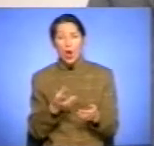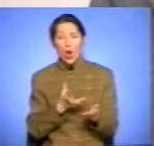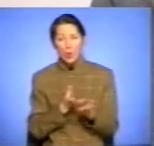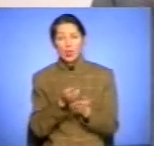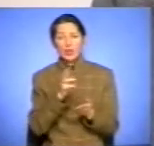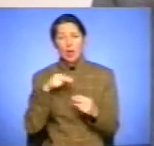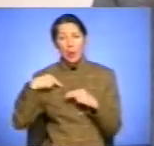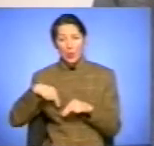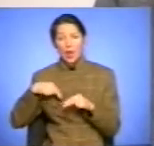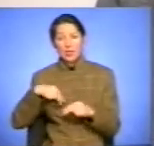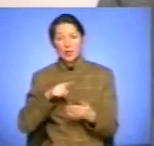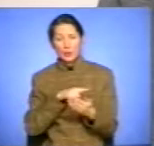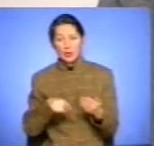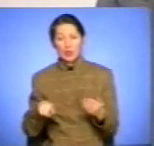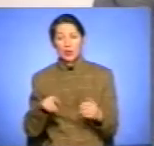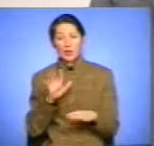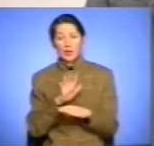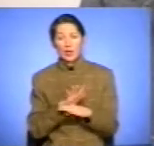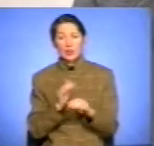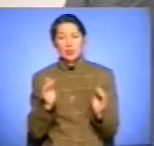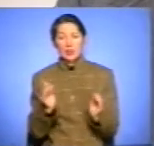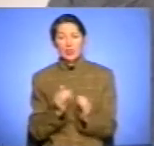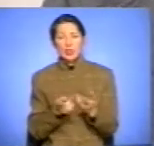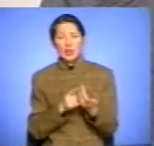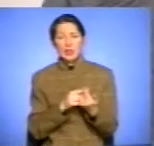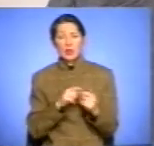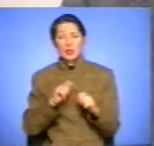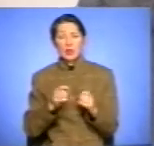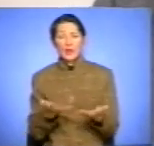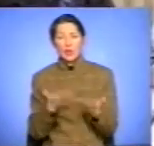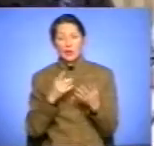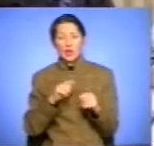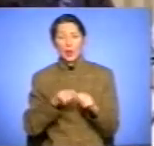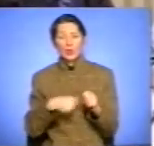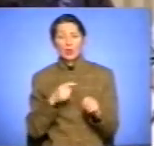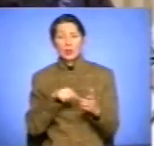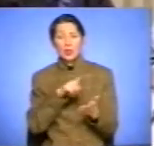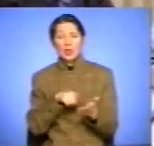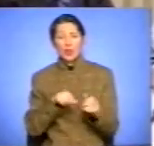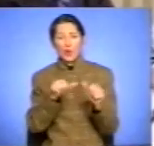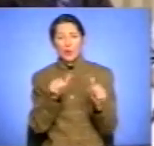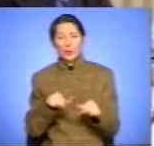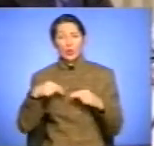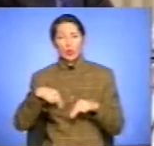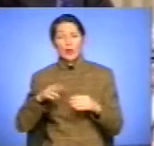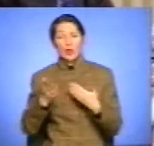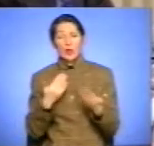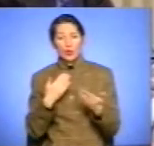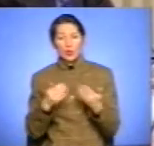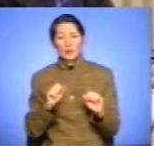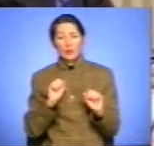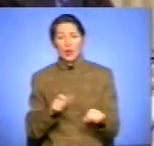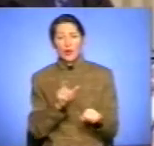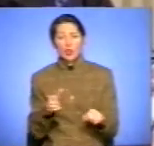підкреслюється в наказі зменшення кількості виявлених порушень з питань Оформлення трудових відносин право проблем на працю на рівень оплати та